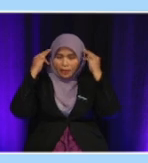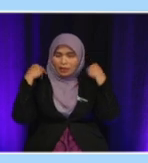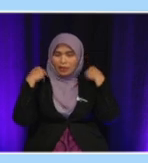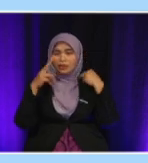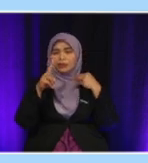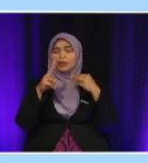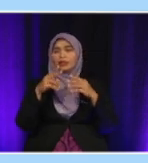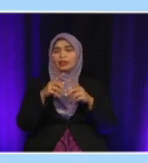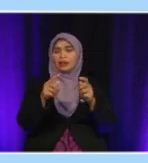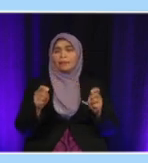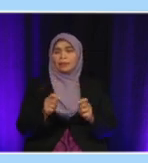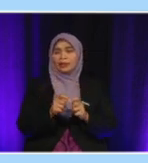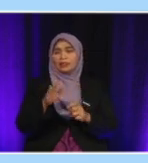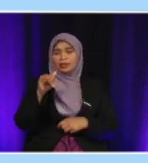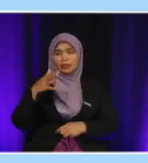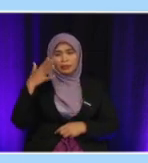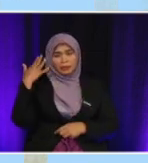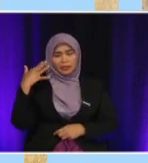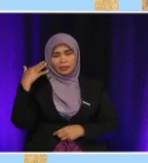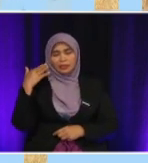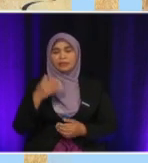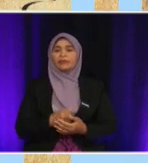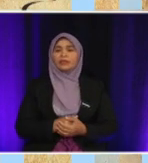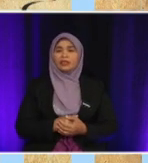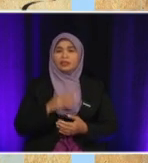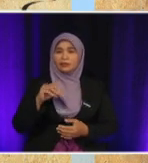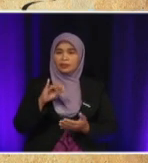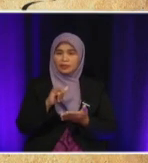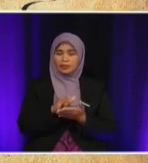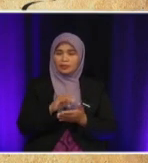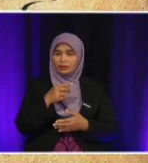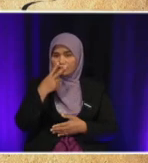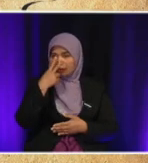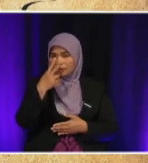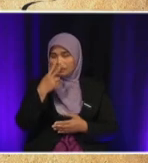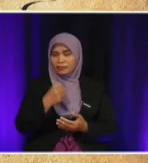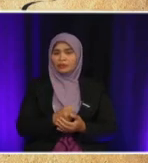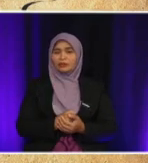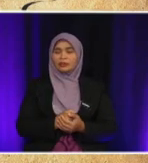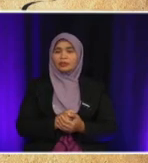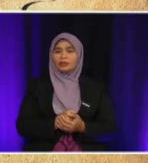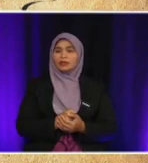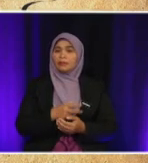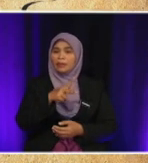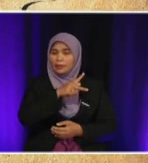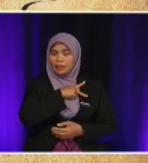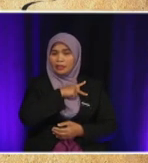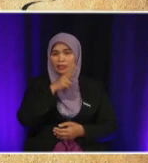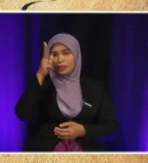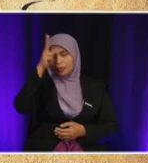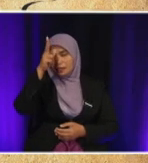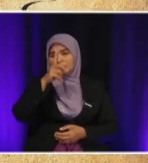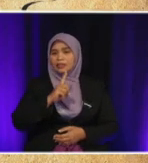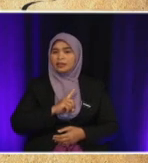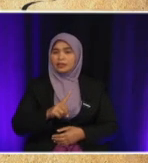bersejarah Baiklah murid-murid sebelum itu Mari kita lihat ya pemerintahan kerajaan Islamnya